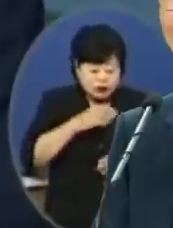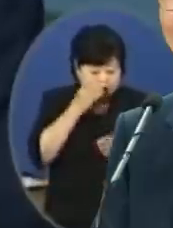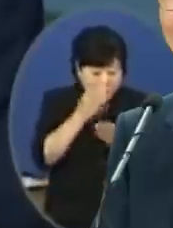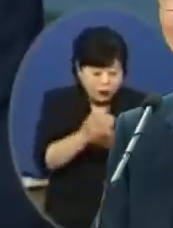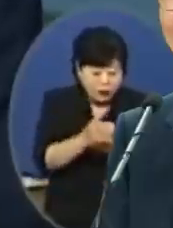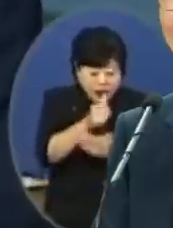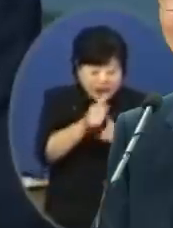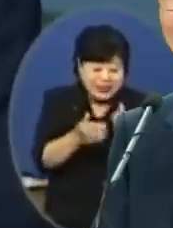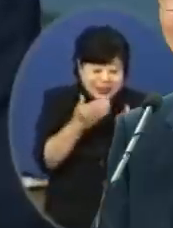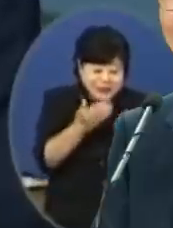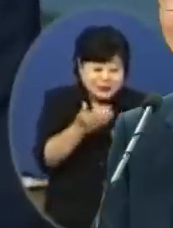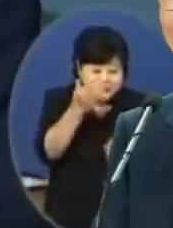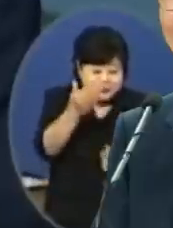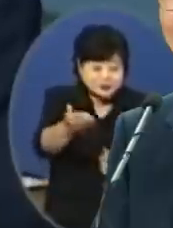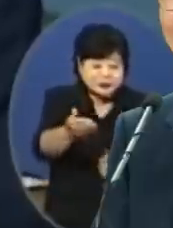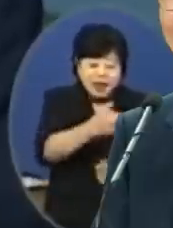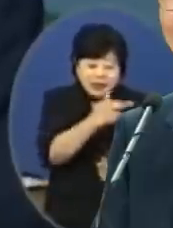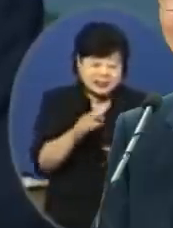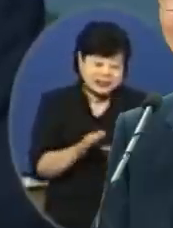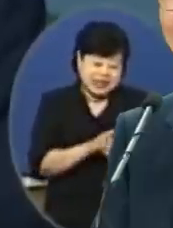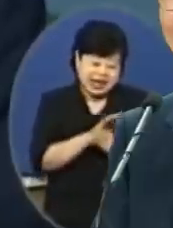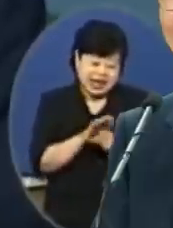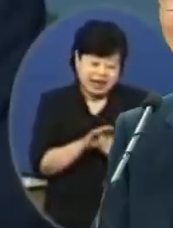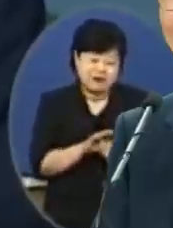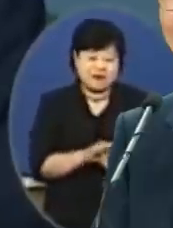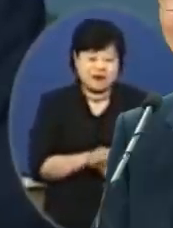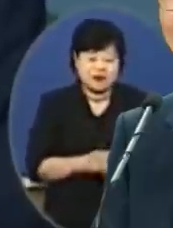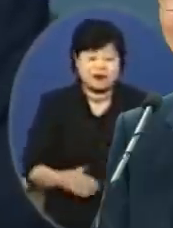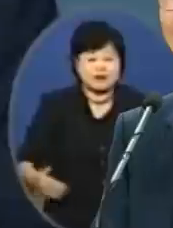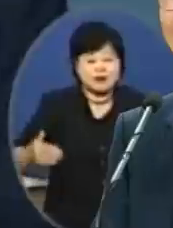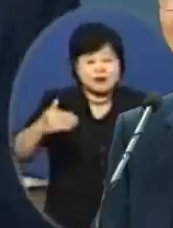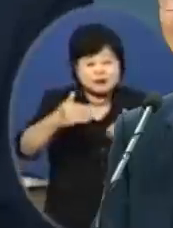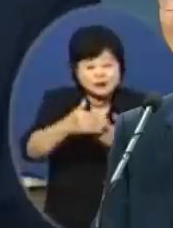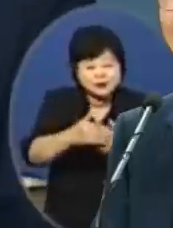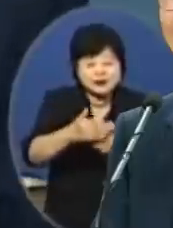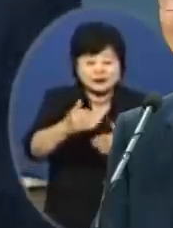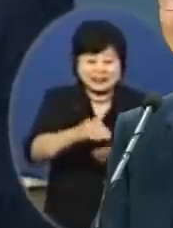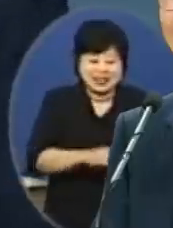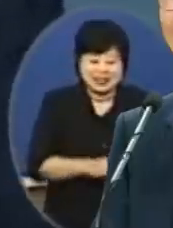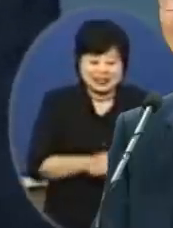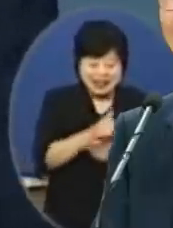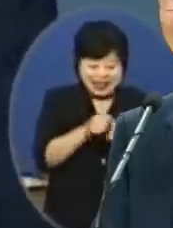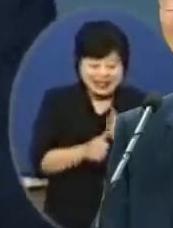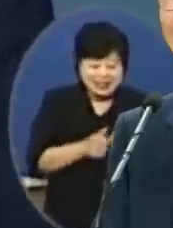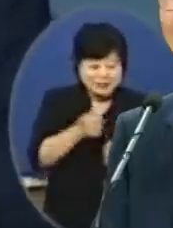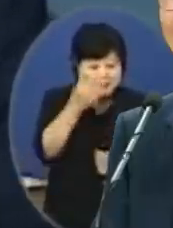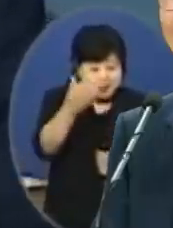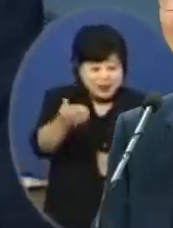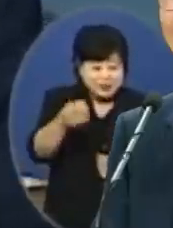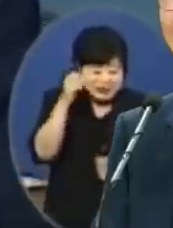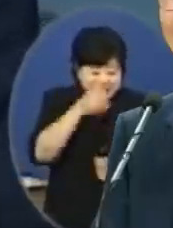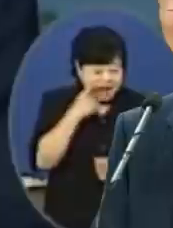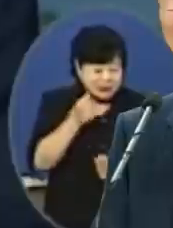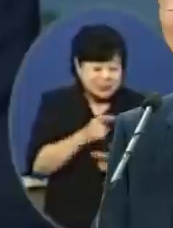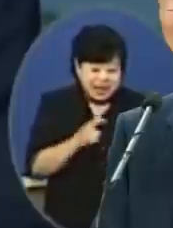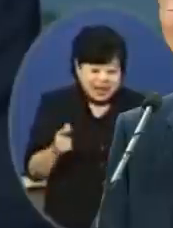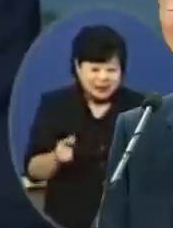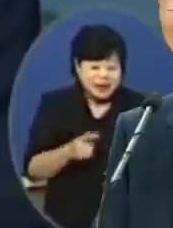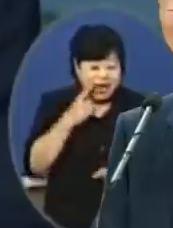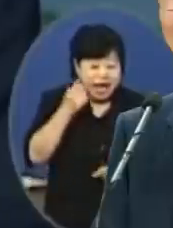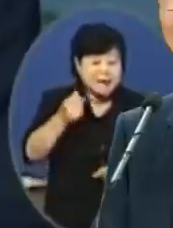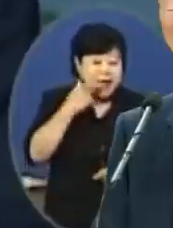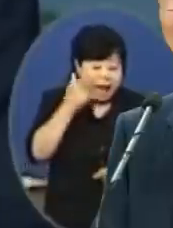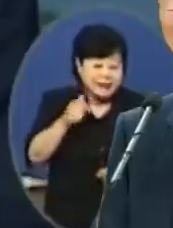마십시오. 하나님은 그 큰 사랑으로 여러분을 품에 품습니다. 하나님은 여러분에게 그냥 아버지가 아니라